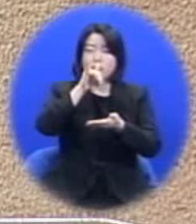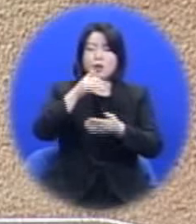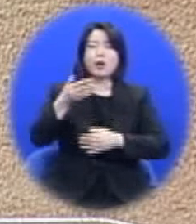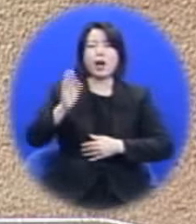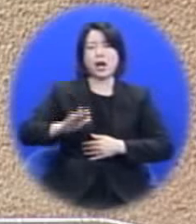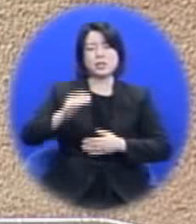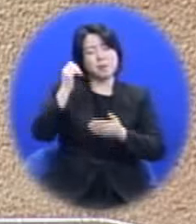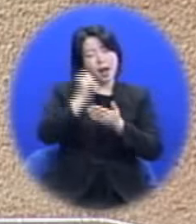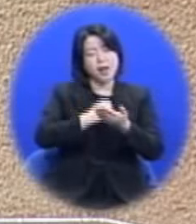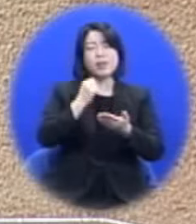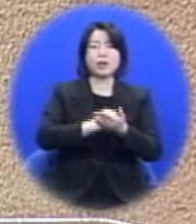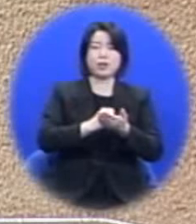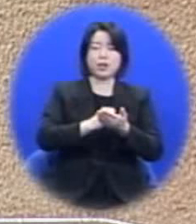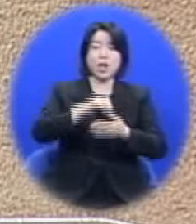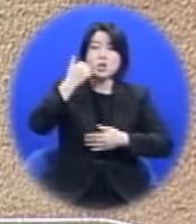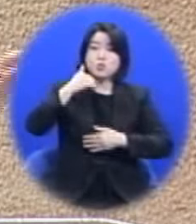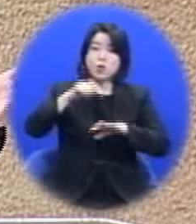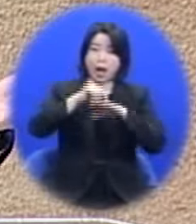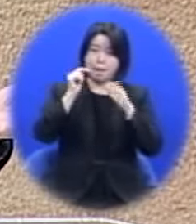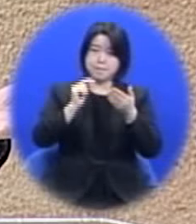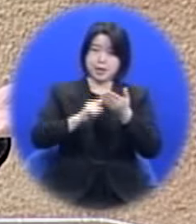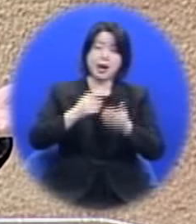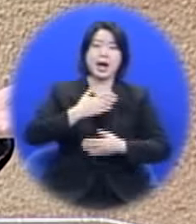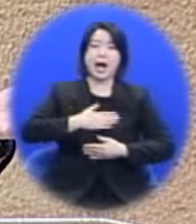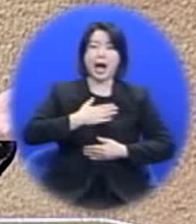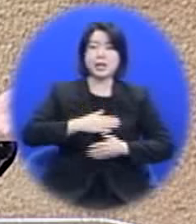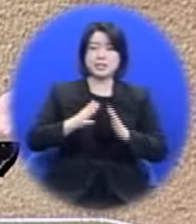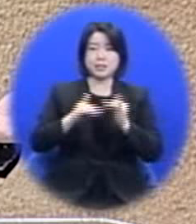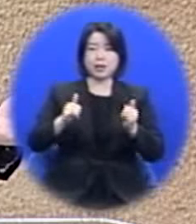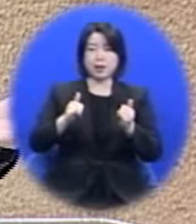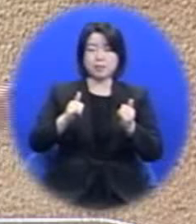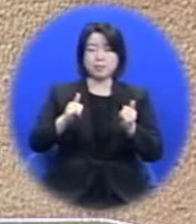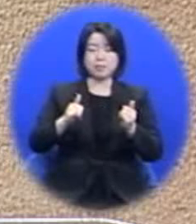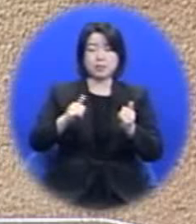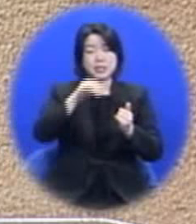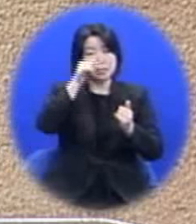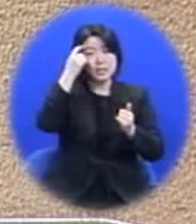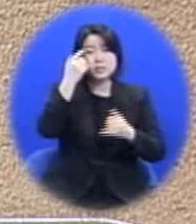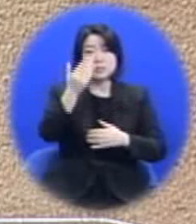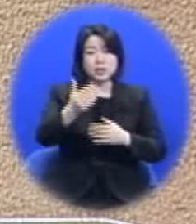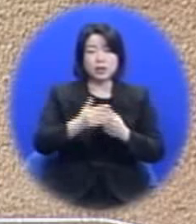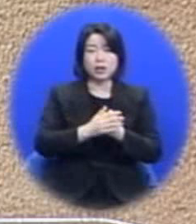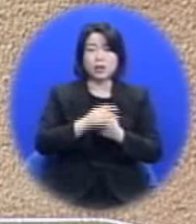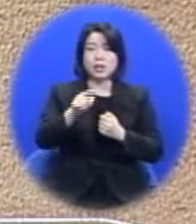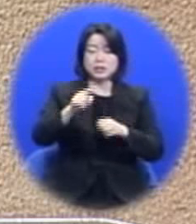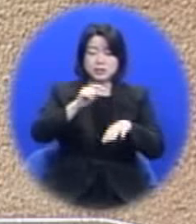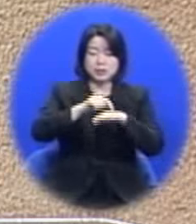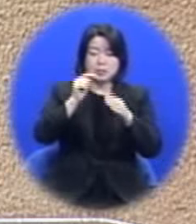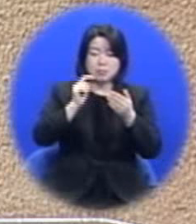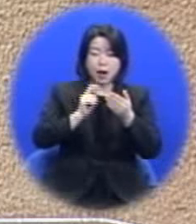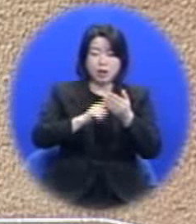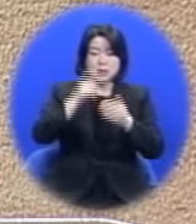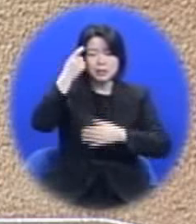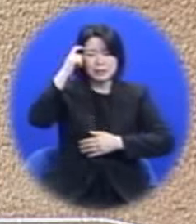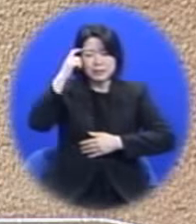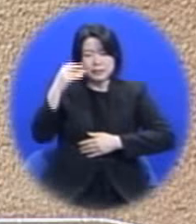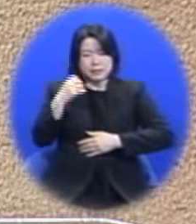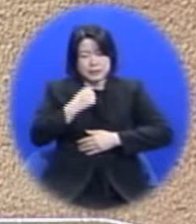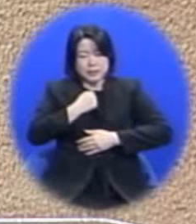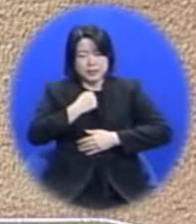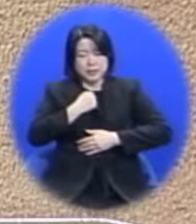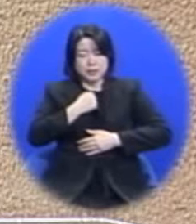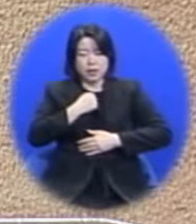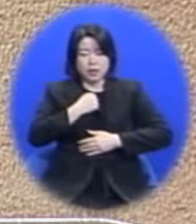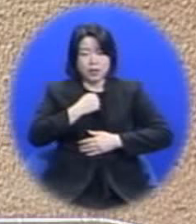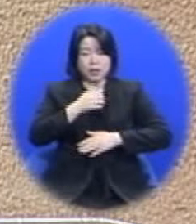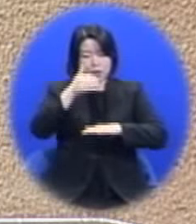안타깝게도 누가 마음을 아는 사람이 누가 있겠어? 그리고는 마음의 생각을 품으니까 결국은 마귀가